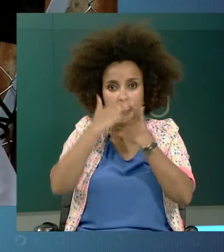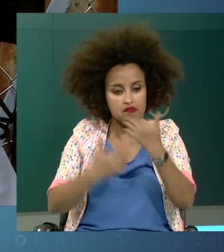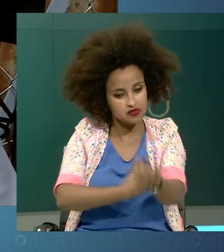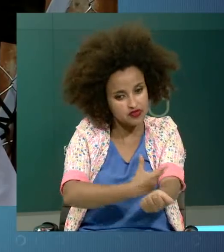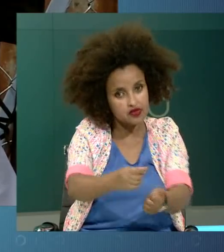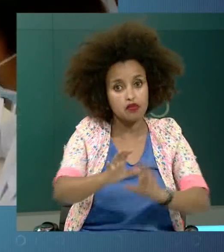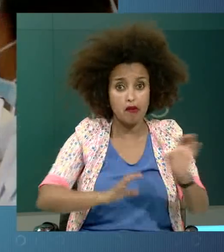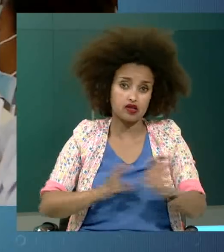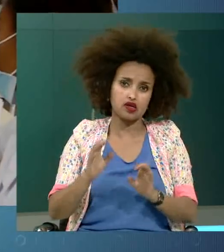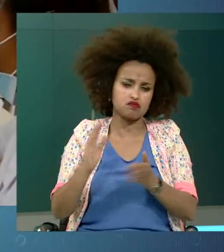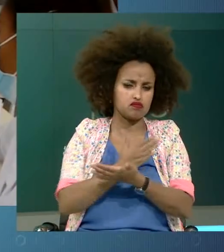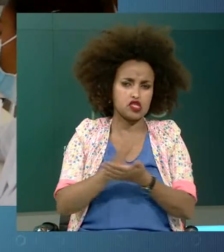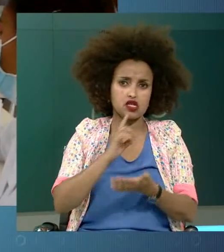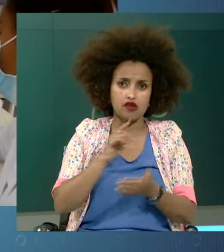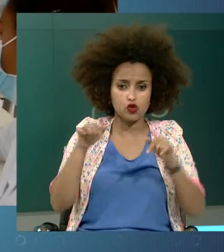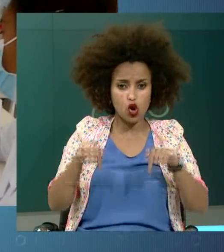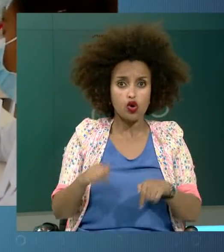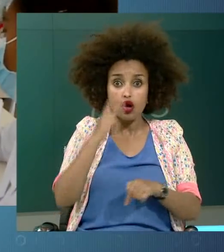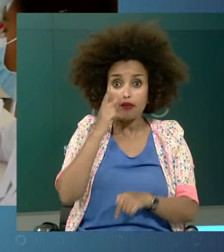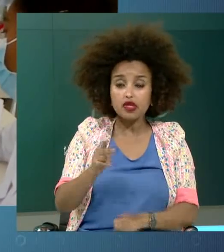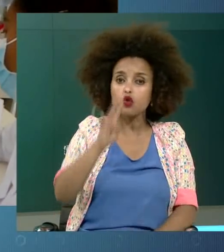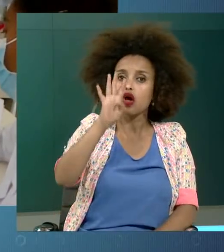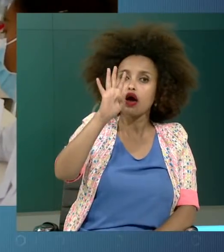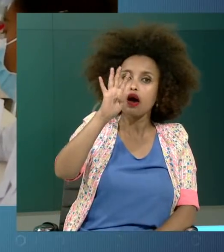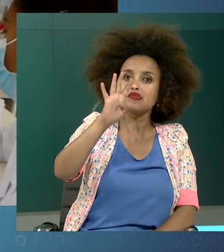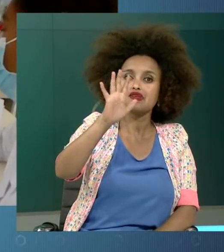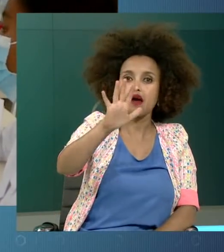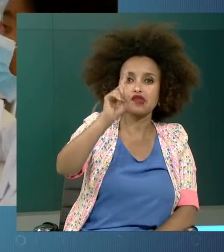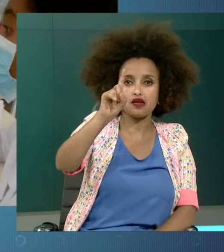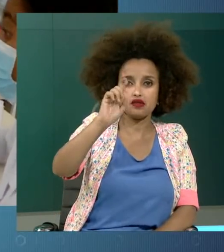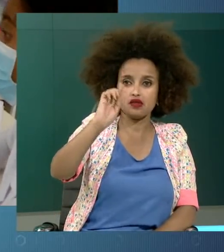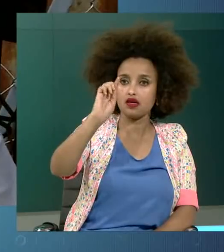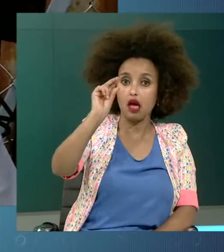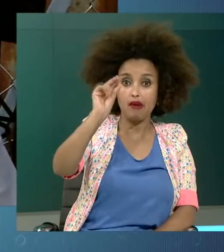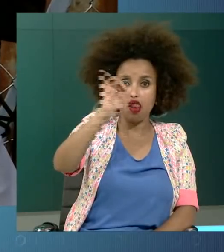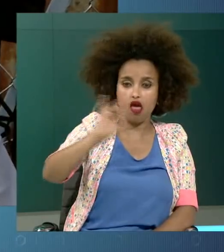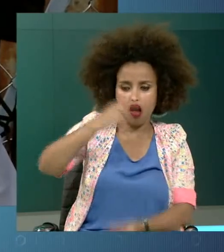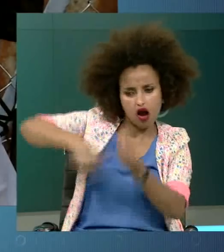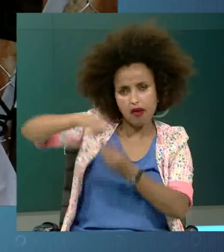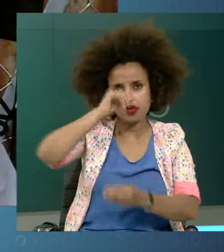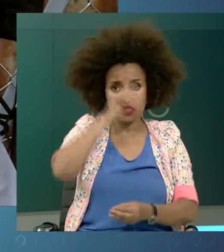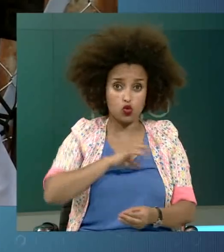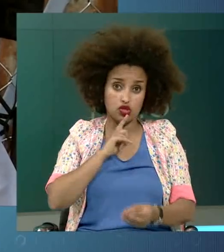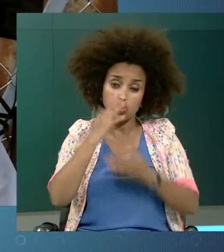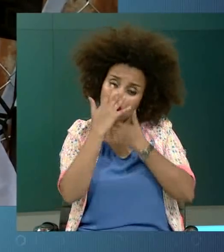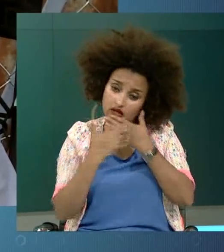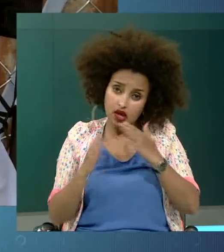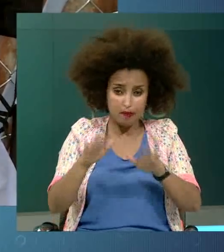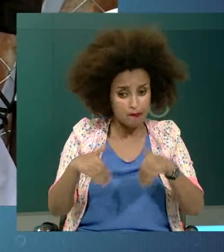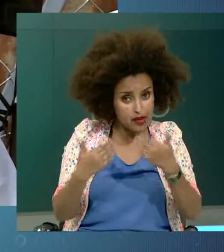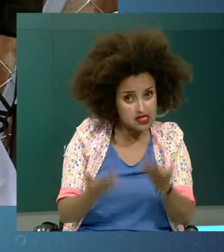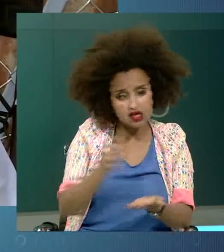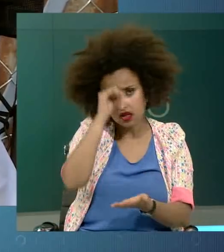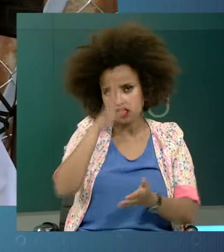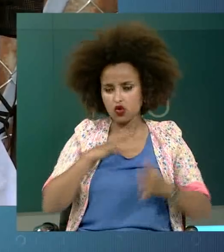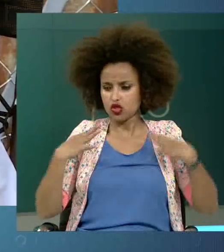ነው 51 ቀበሌ ዝግጅት ነው ያያያችሁ ያላችሁት 42 የሚያሉ ወጣቶች እንደዚሁ ተሳታፊ ናቸውና ደም መለገስ ያው ሰው ልጅ ጤናማ አስኮነ ድረስ